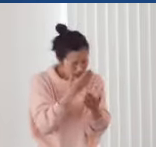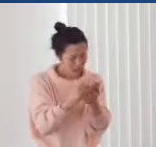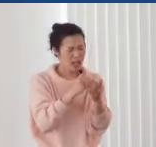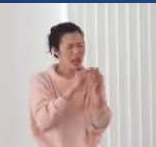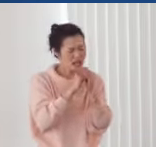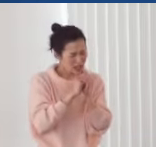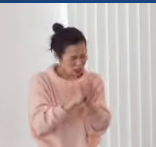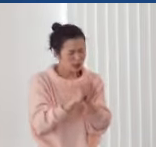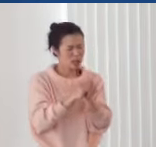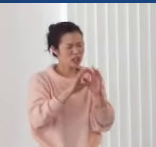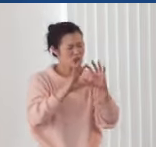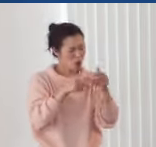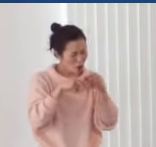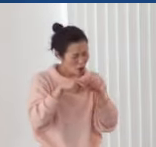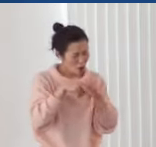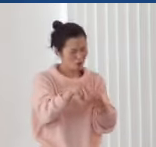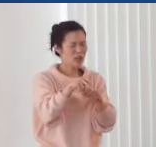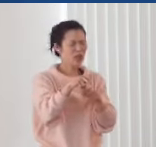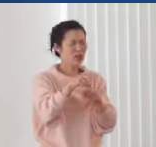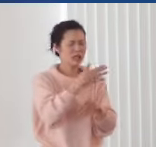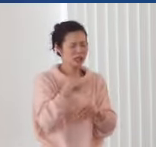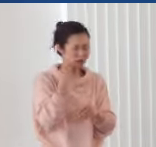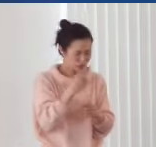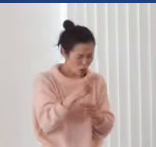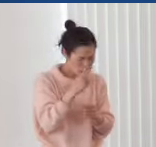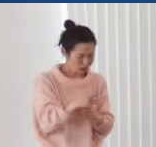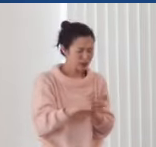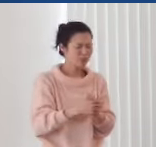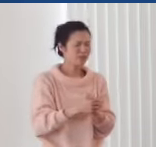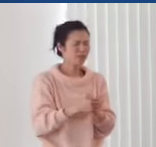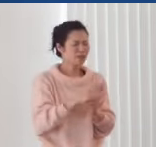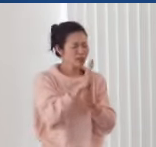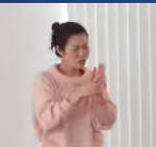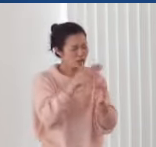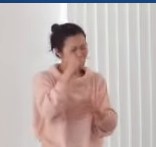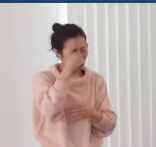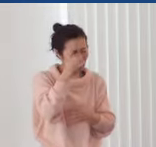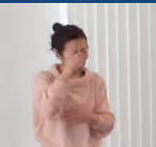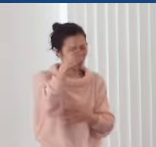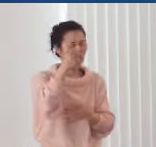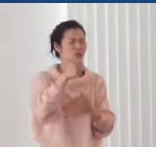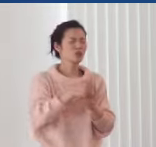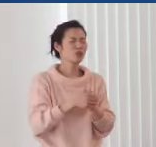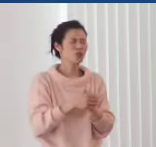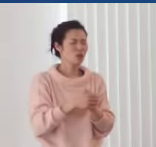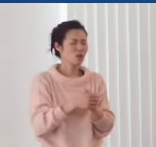みを進めてまいります。願わくば主よ、